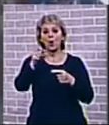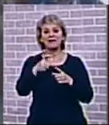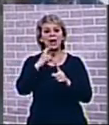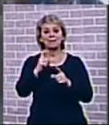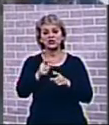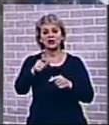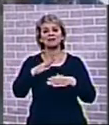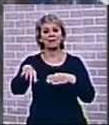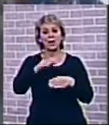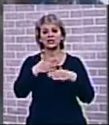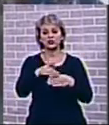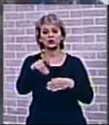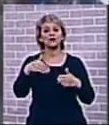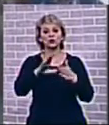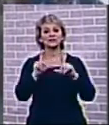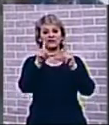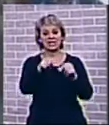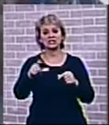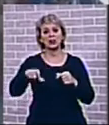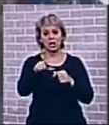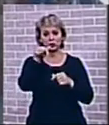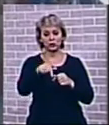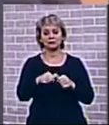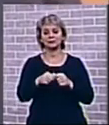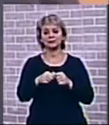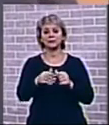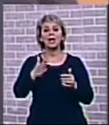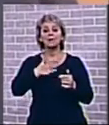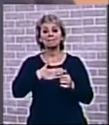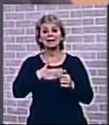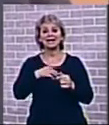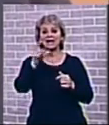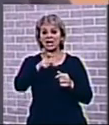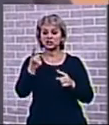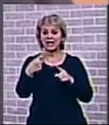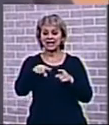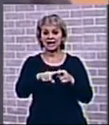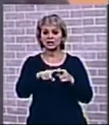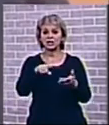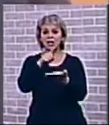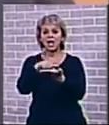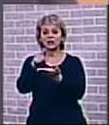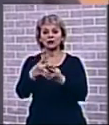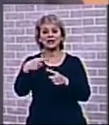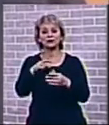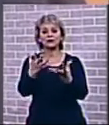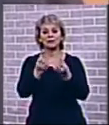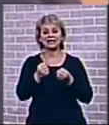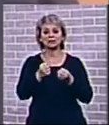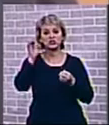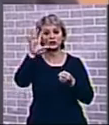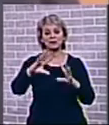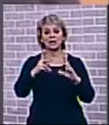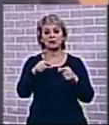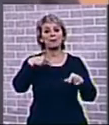пообещал всяческую поддержку вплоть до выезда на Дон. Мы, горожане этих городов, которые принимают